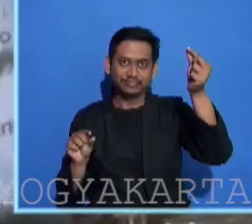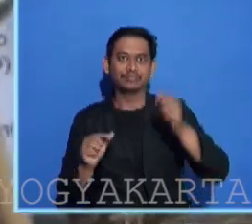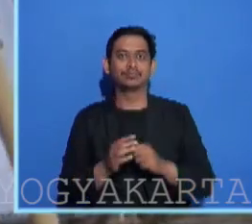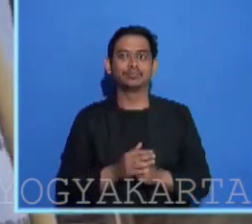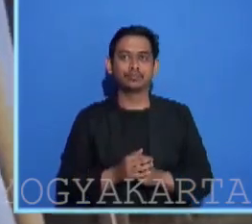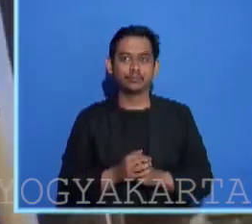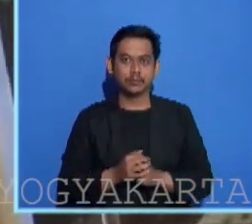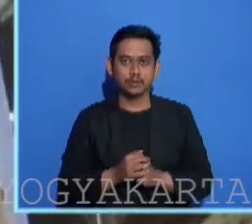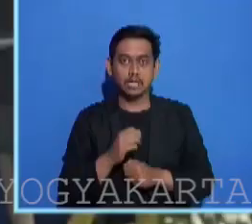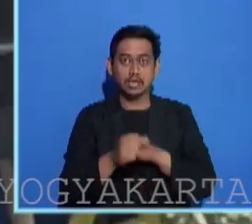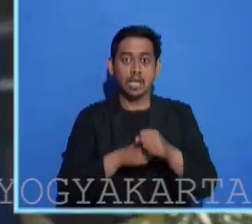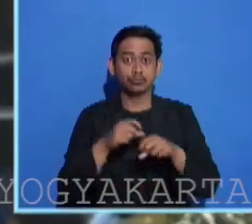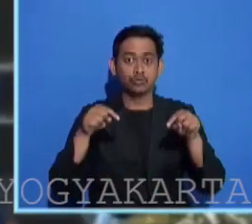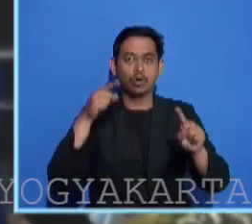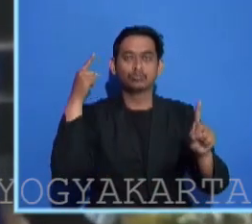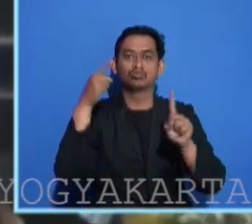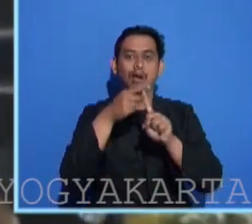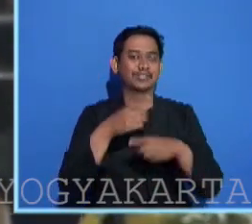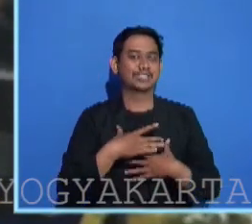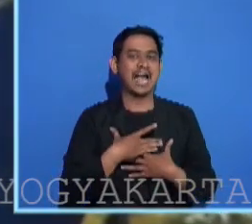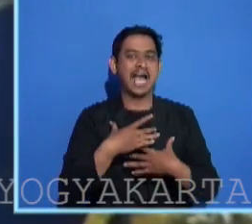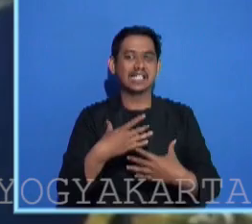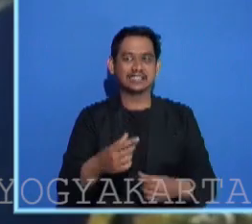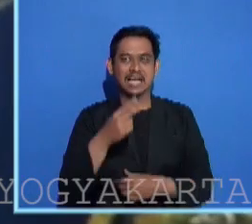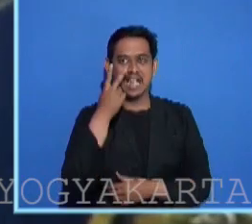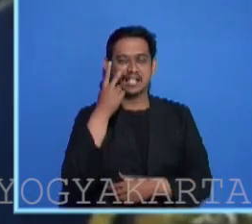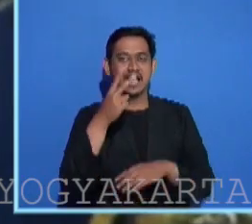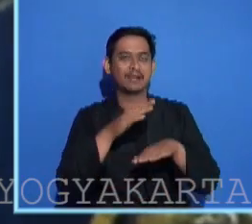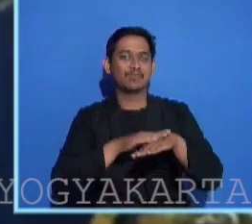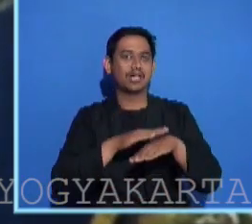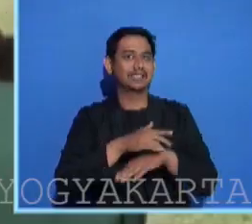diharapkan Jemparingan akan semakin menarik dan tetap lestari, serta disukai banyak kalangan.